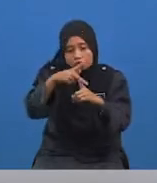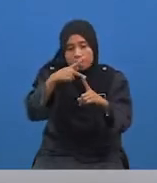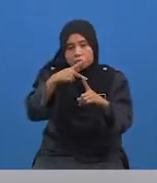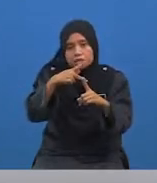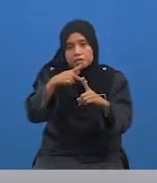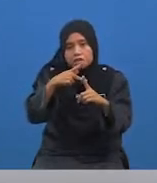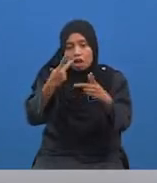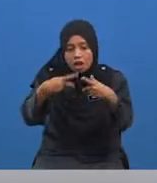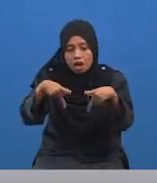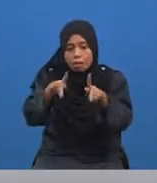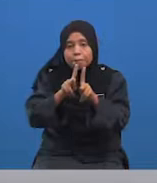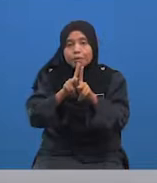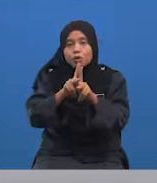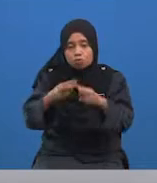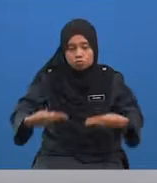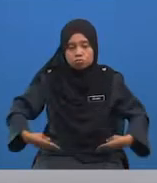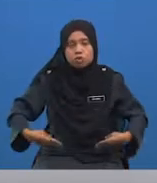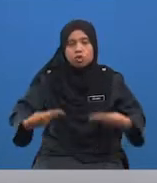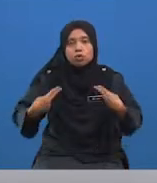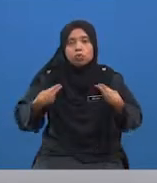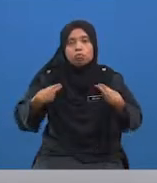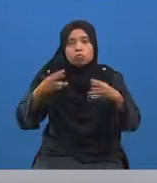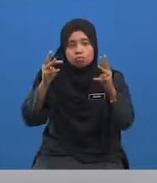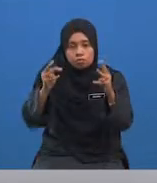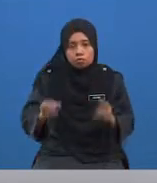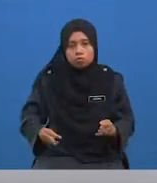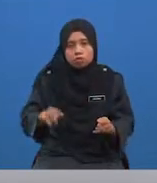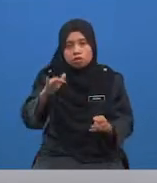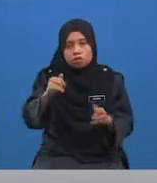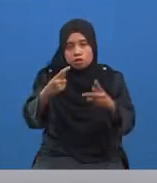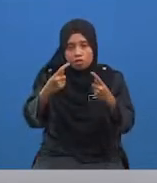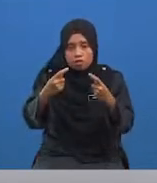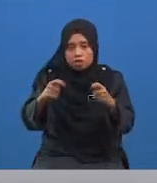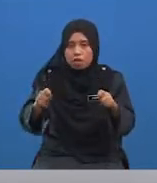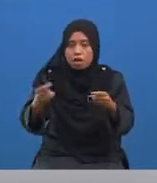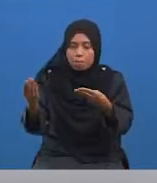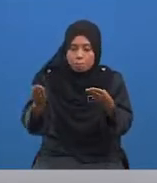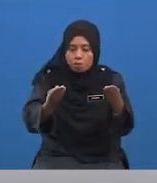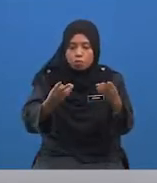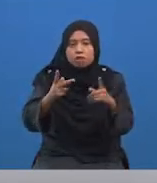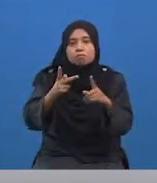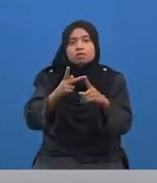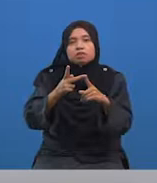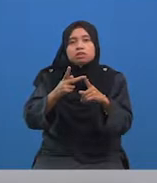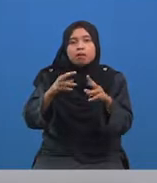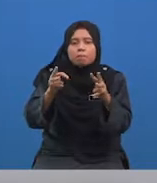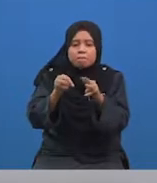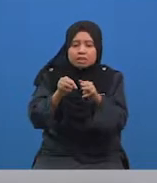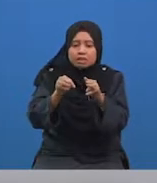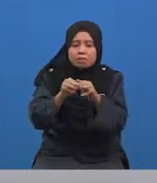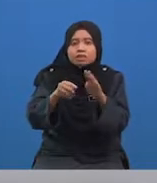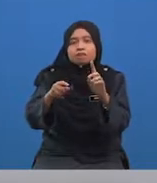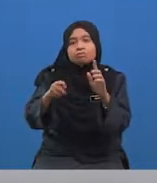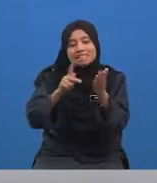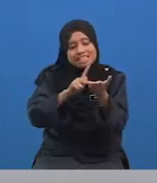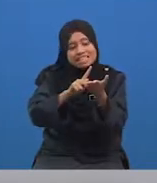daripada keperluan kehidupan manusia yang telah membawa kepada pelbagai kesan